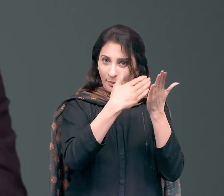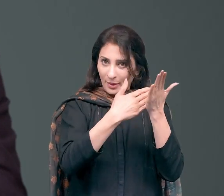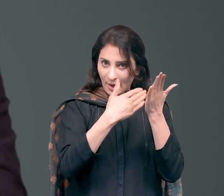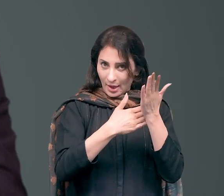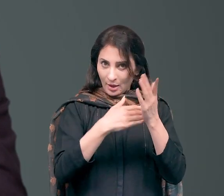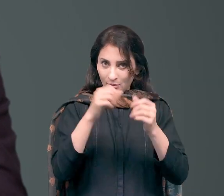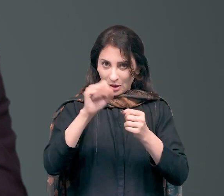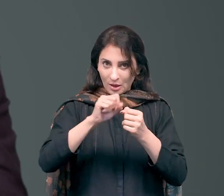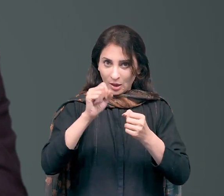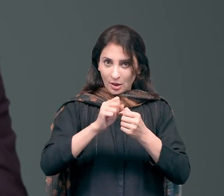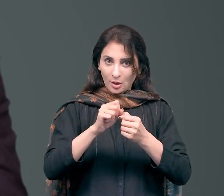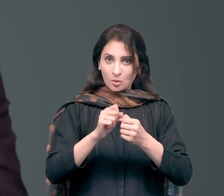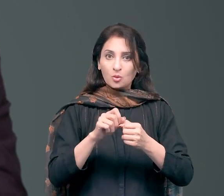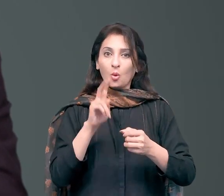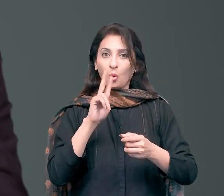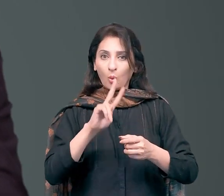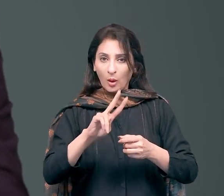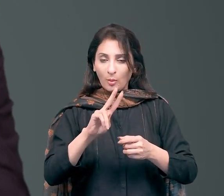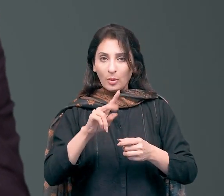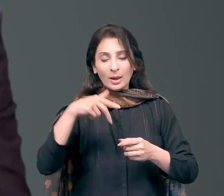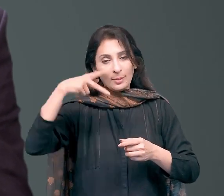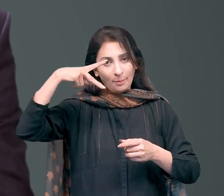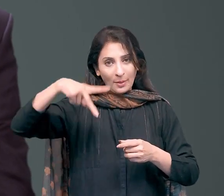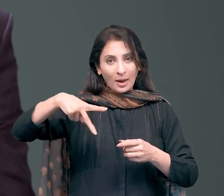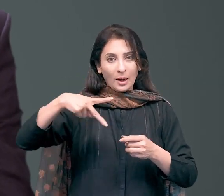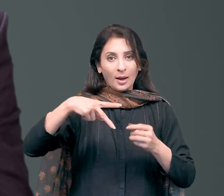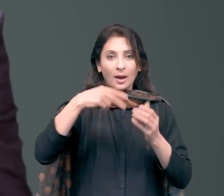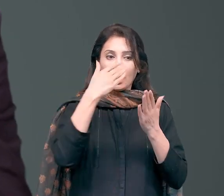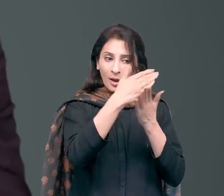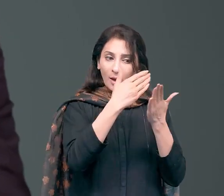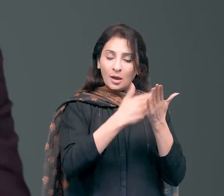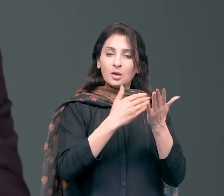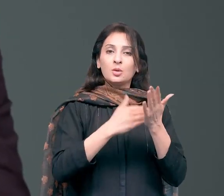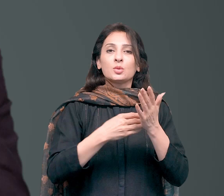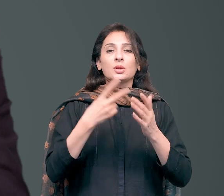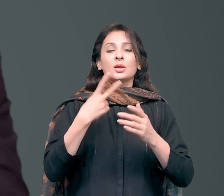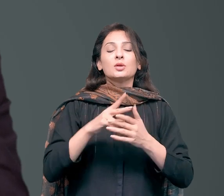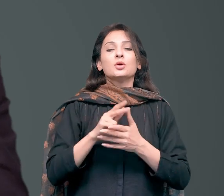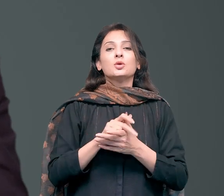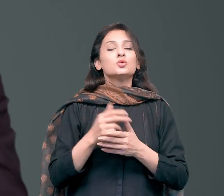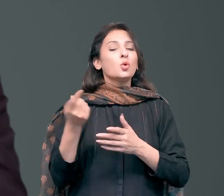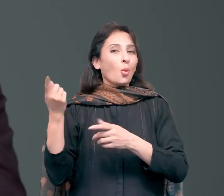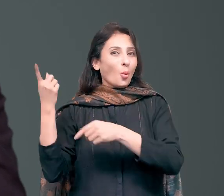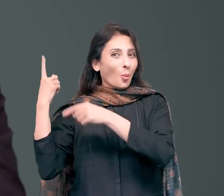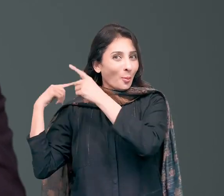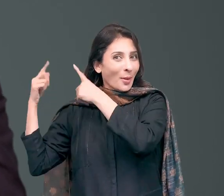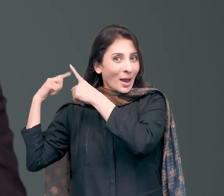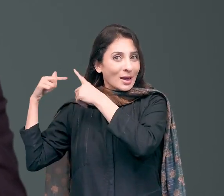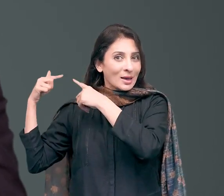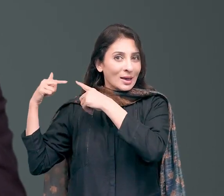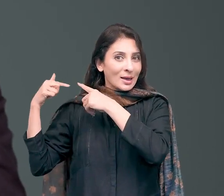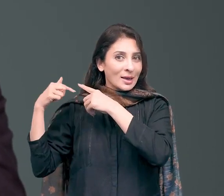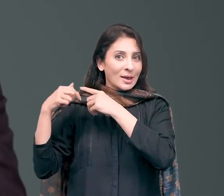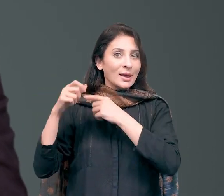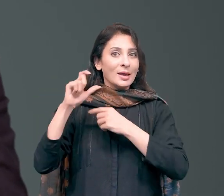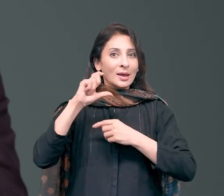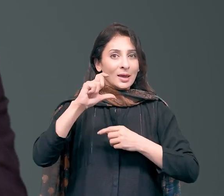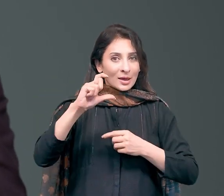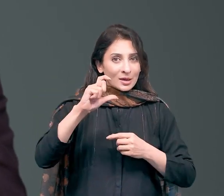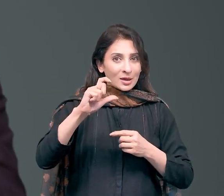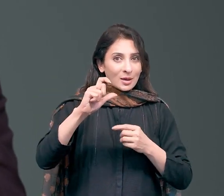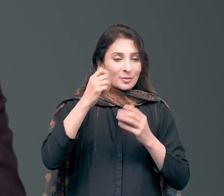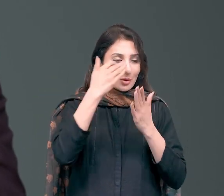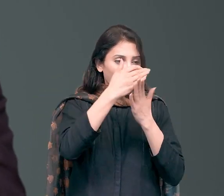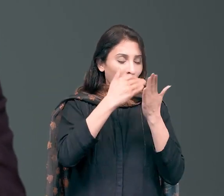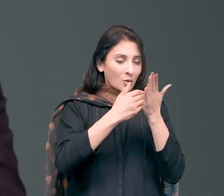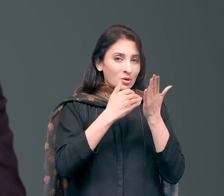جس کو کہتے ہیں ویول پلان۔ ویول پلان یہ تھا کہ جی جو کرپس پرپوزل میں تجویز دی گئی تھی کہ جب